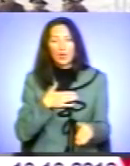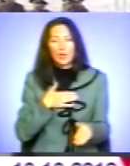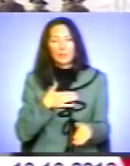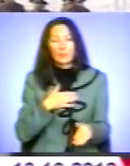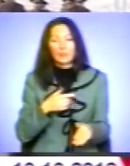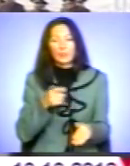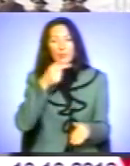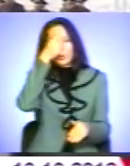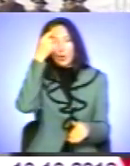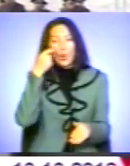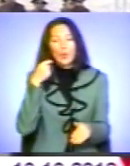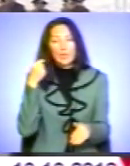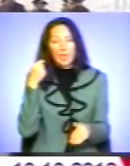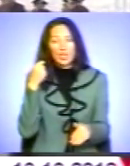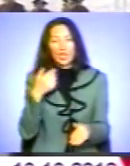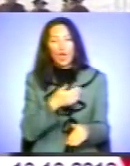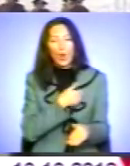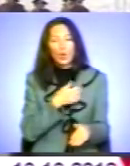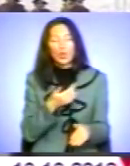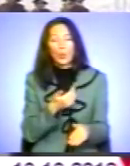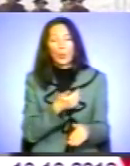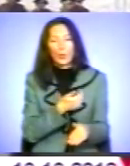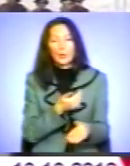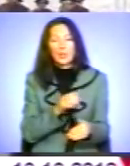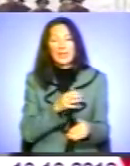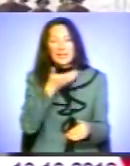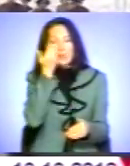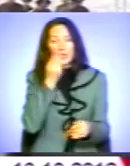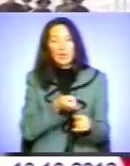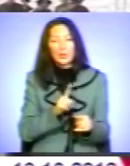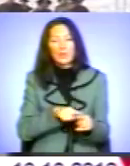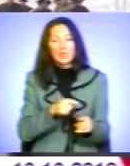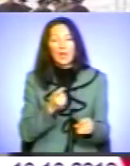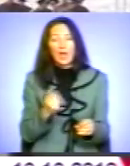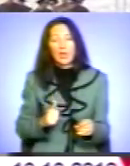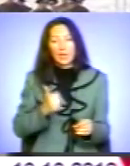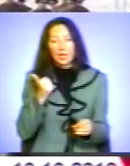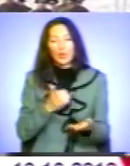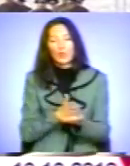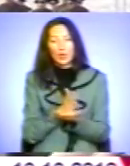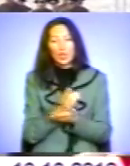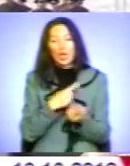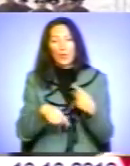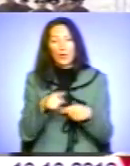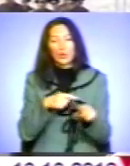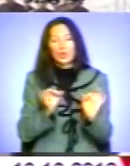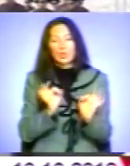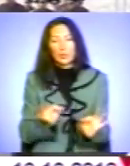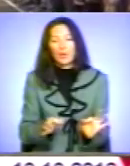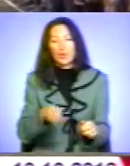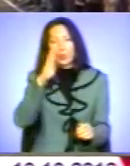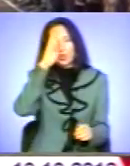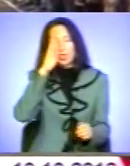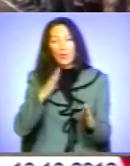нашої козаччини. Я хочу побажати не забувати про це все, гідно відслужити, повернутися справжніми мужчинами